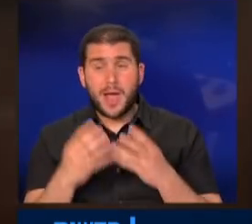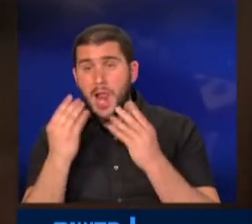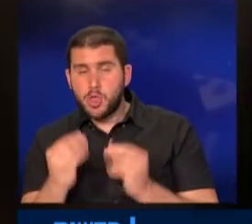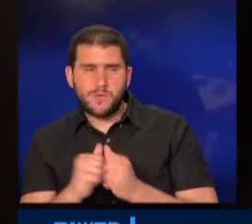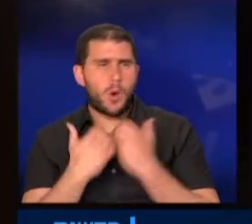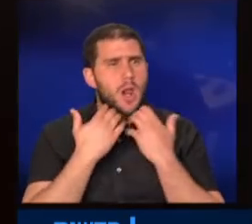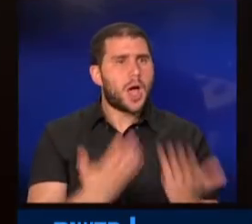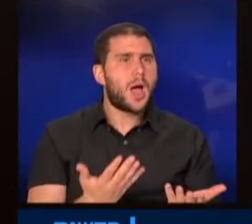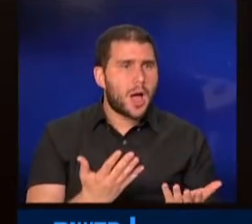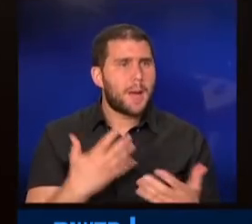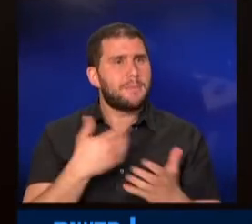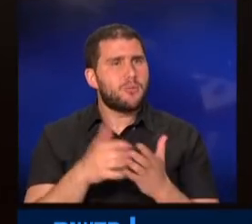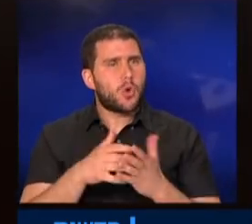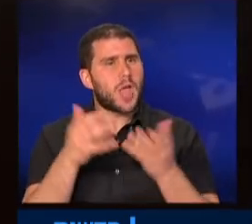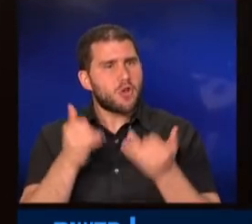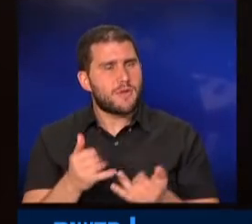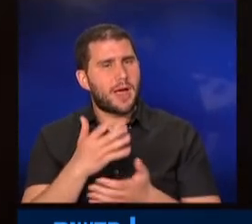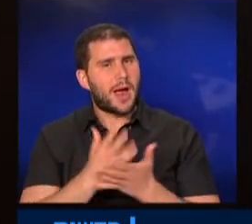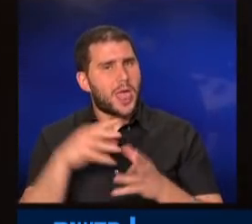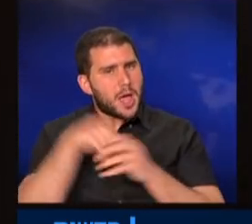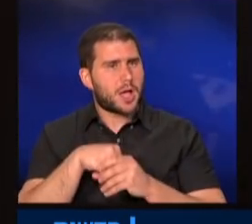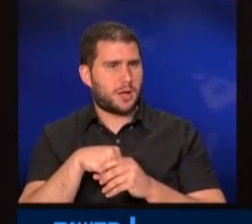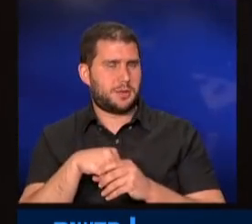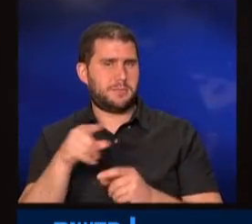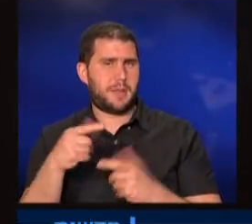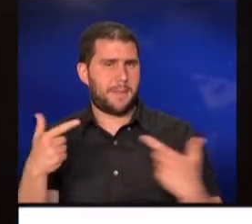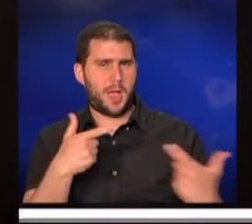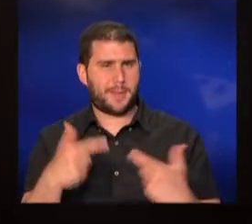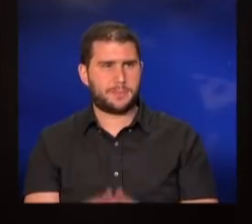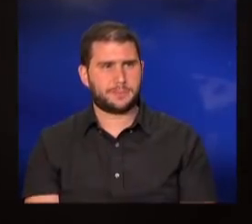ולרע, ימשיכו עתה להיות חלק בלתי נפרד מהמערכה.